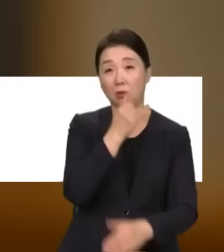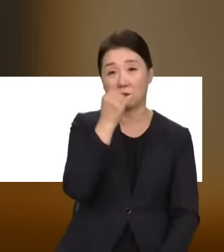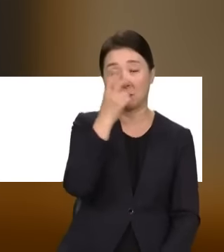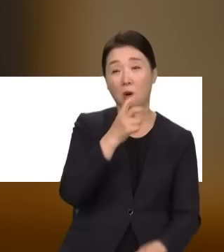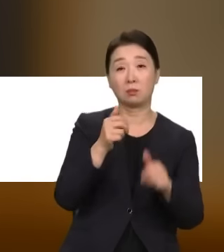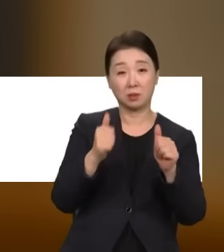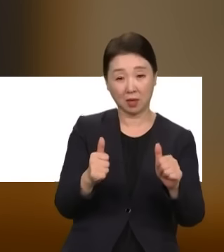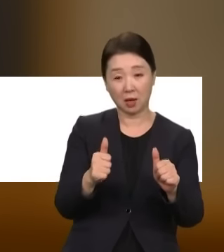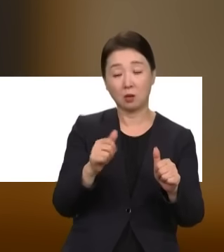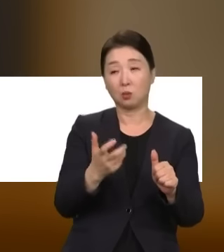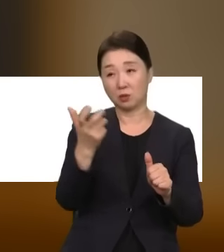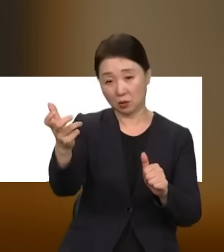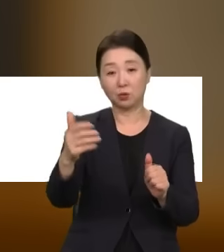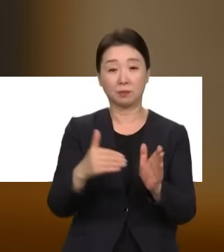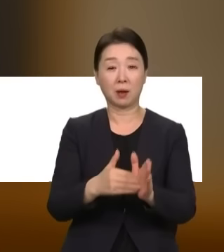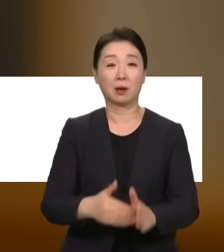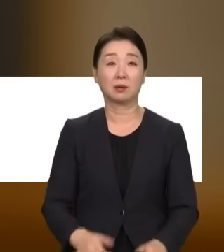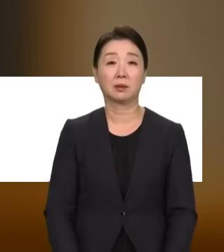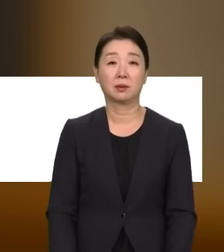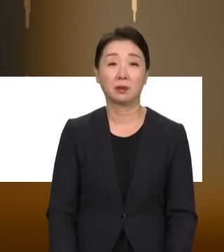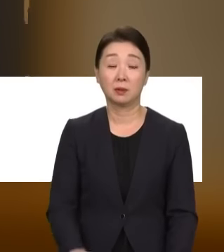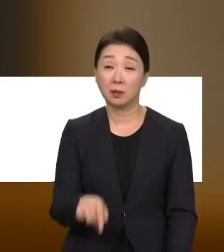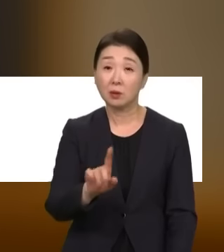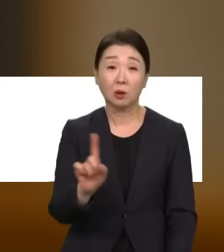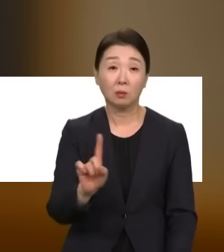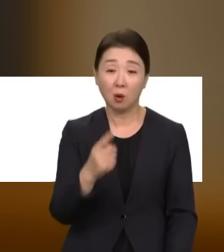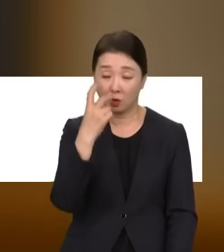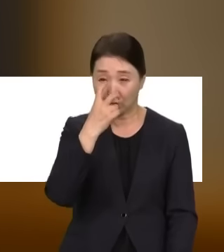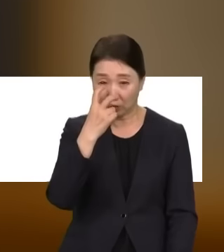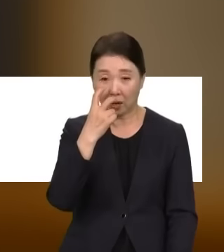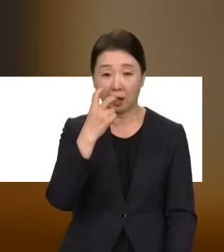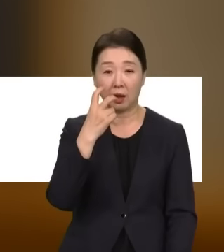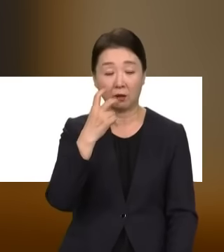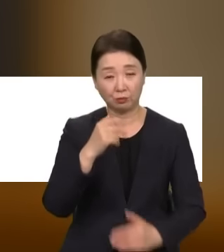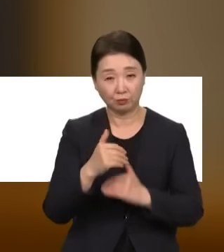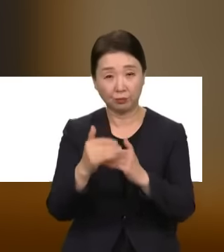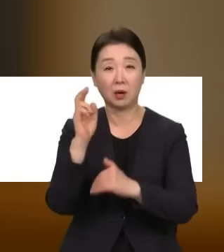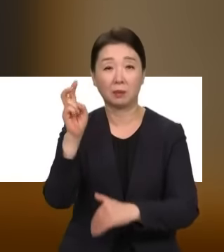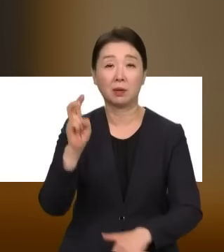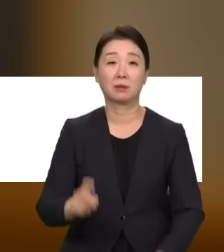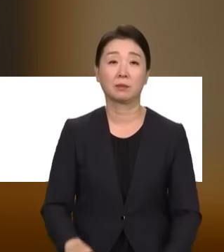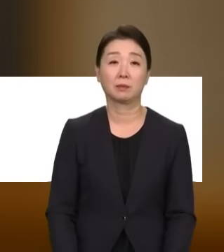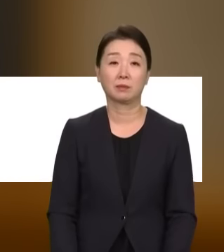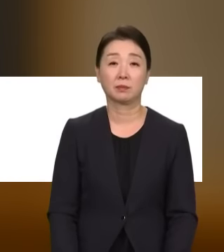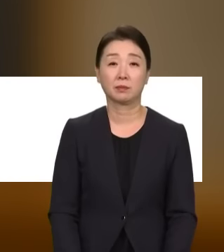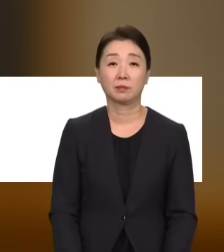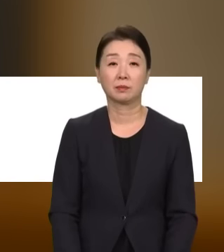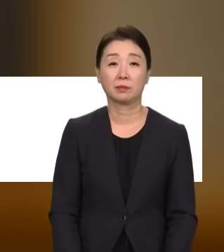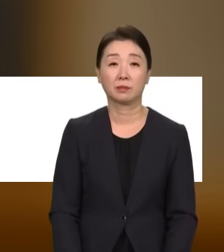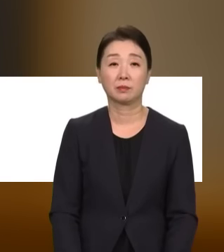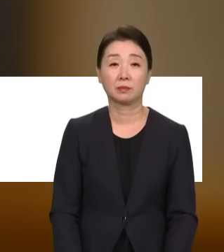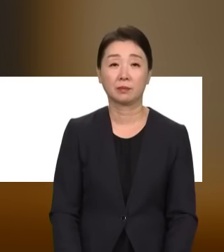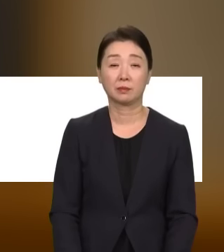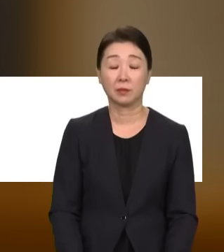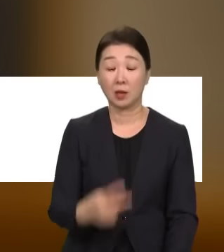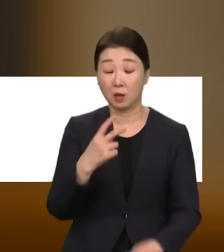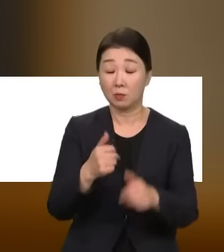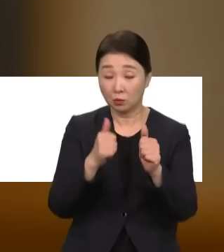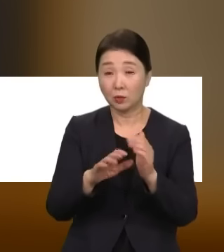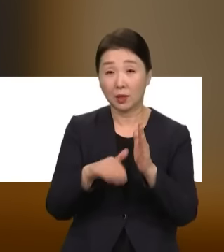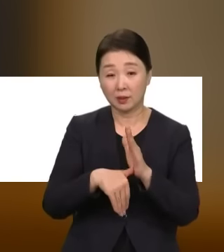이제 제출이 되어 있고, 아, 이 부분도 이제 조사가 진행될 예정 건이라, 네, 검찰